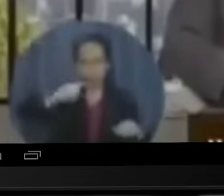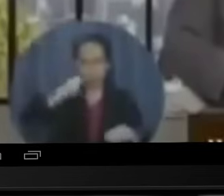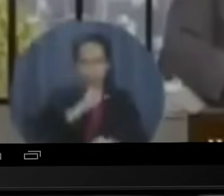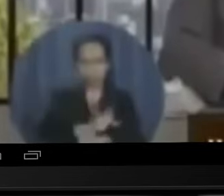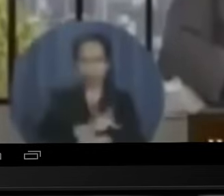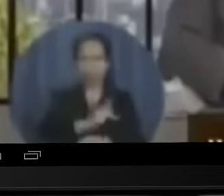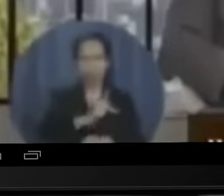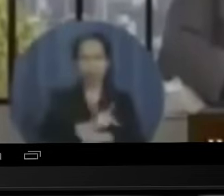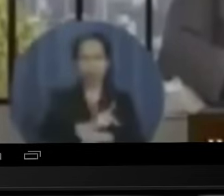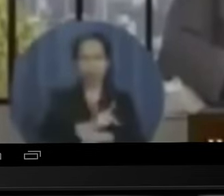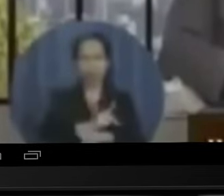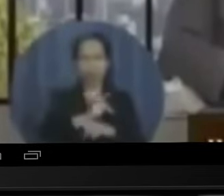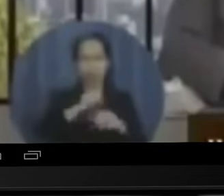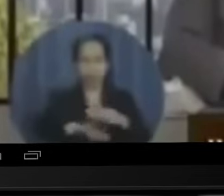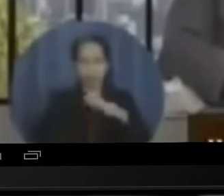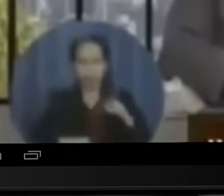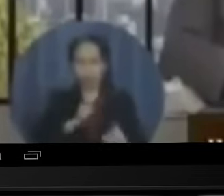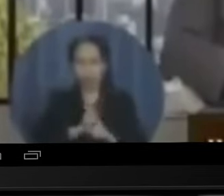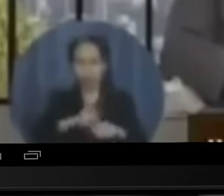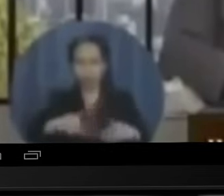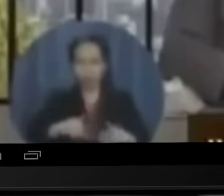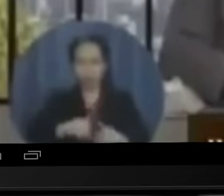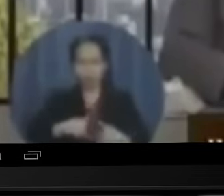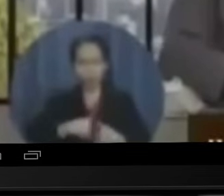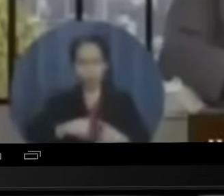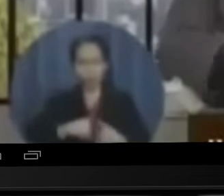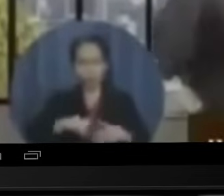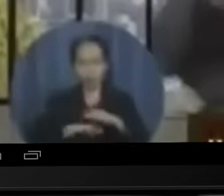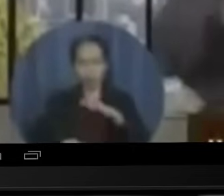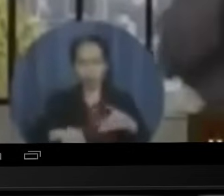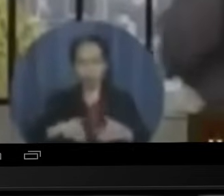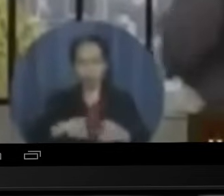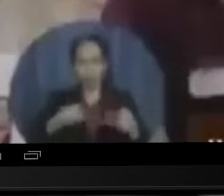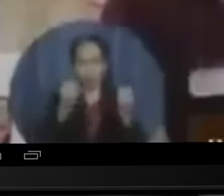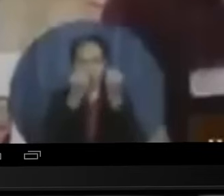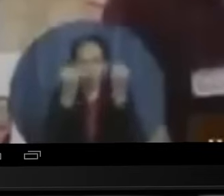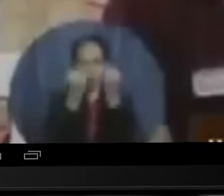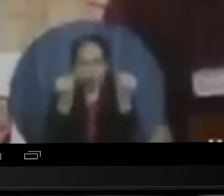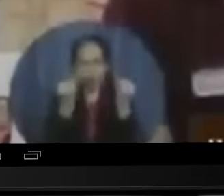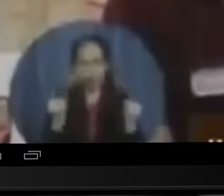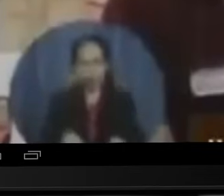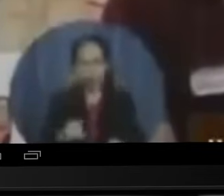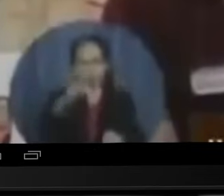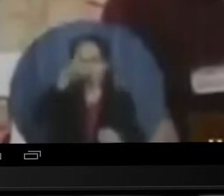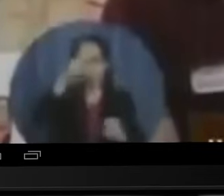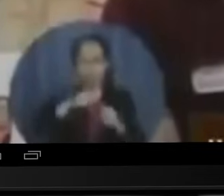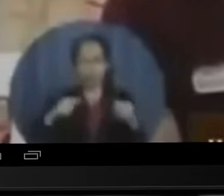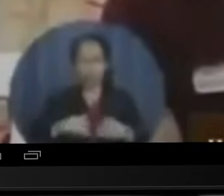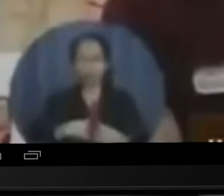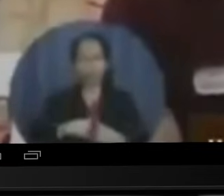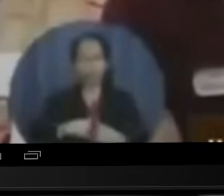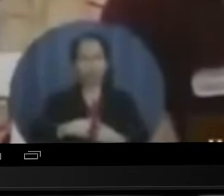Pedro, ipinanganak na talagang mga hayop. Maaaring anyong tao, pero mga hayop.